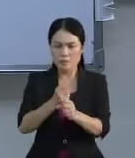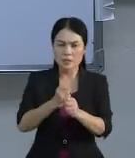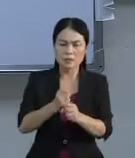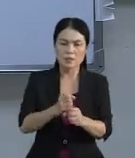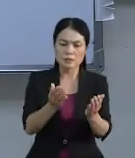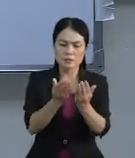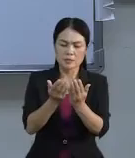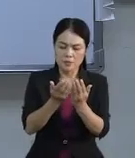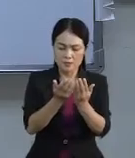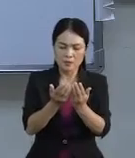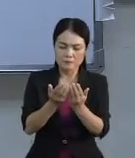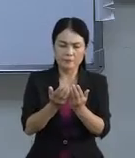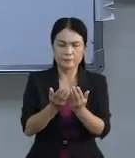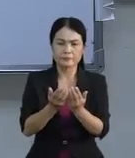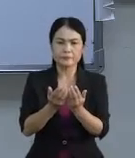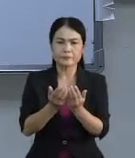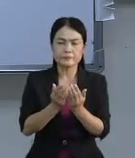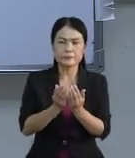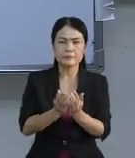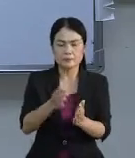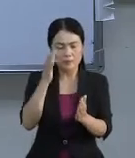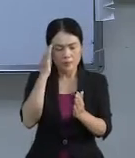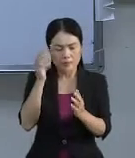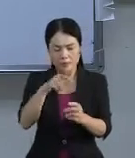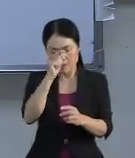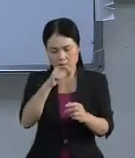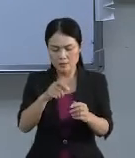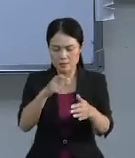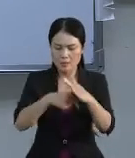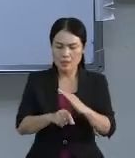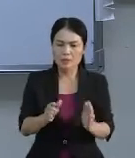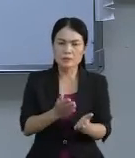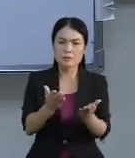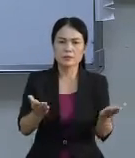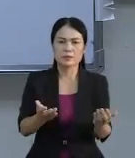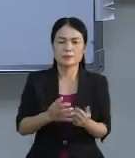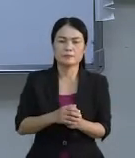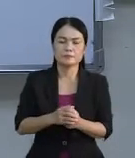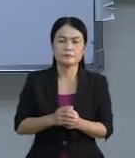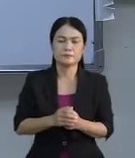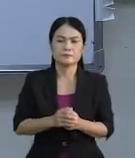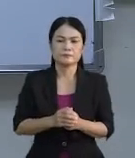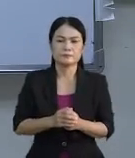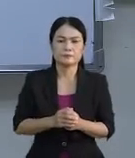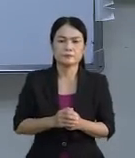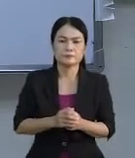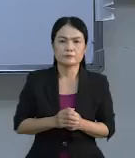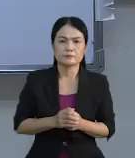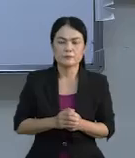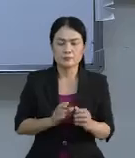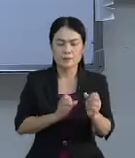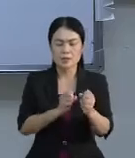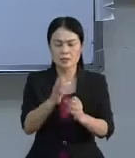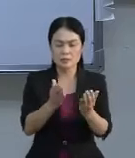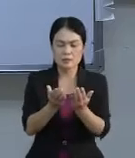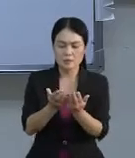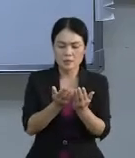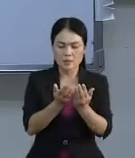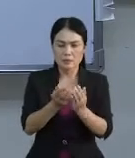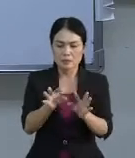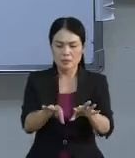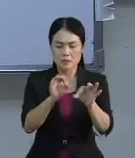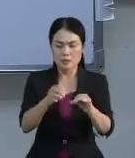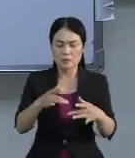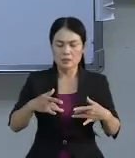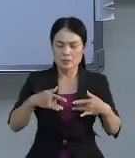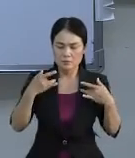bị để kia an tứ kia đăng ta sẽ riêng cả làng dạng mình và tạ ở đây những chập đam an sầm tới dương được